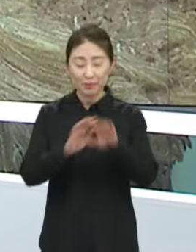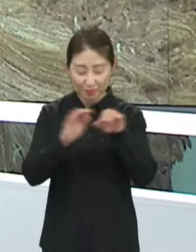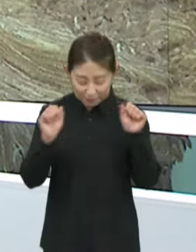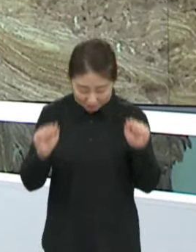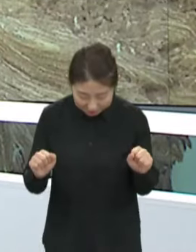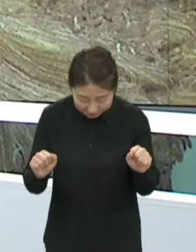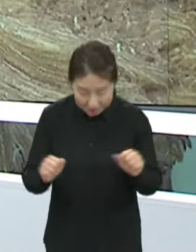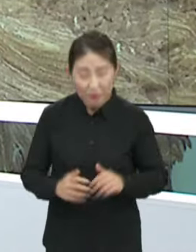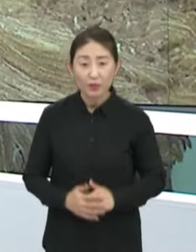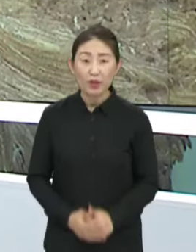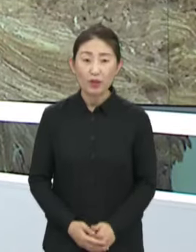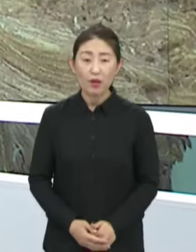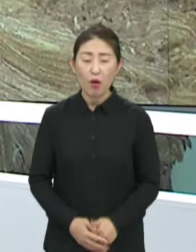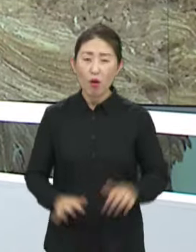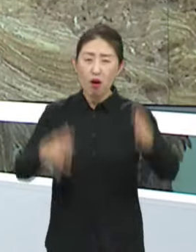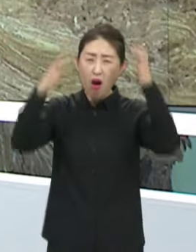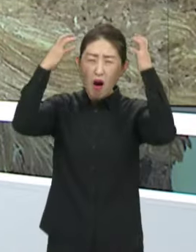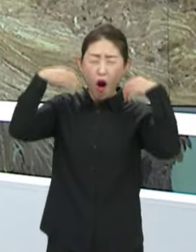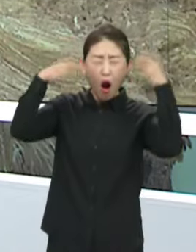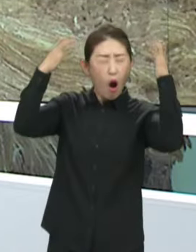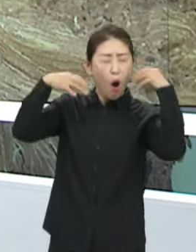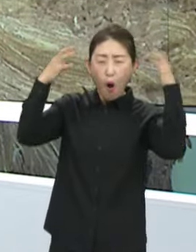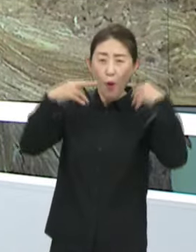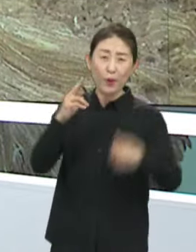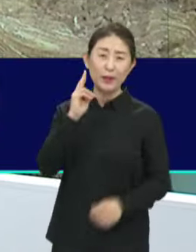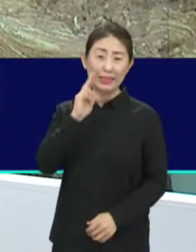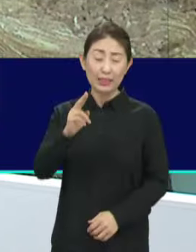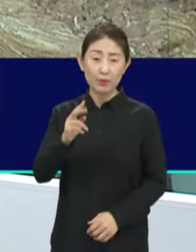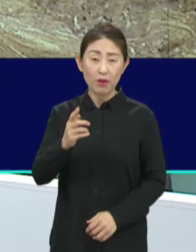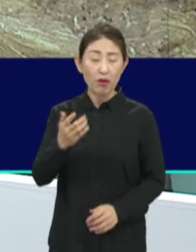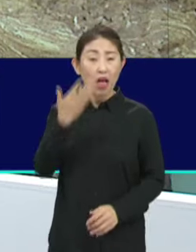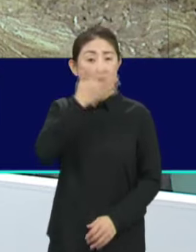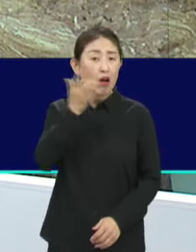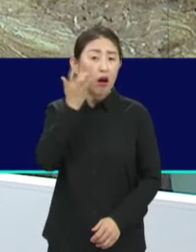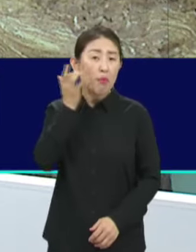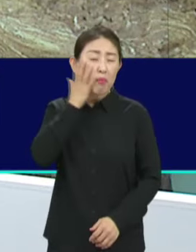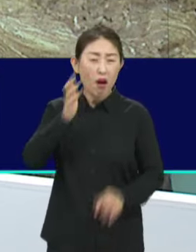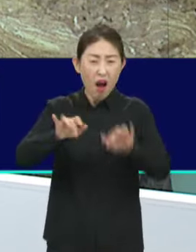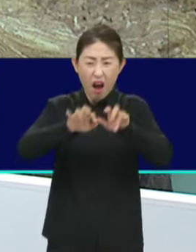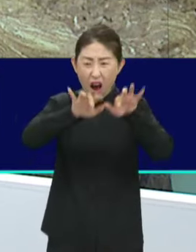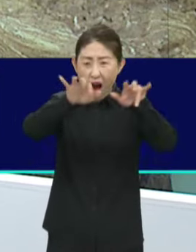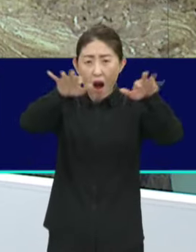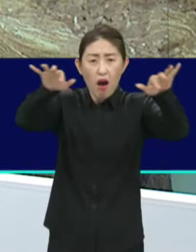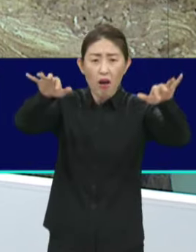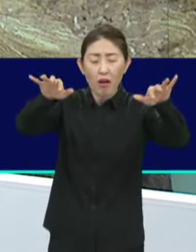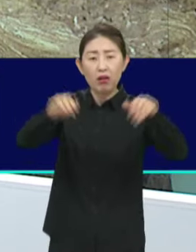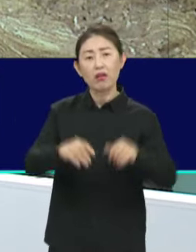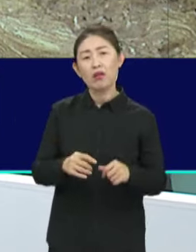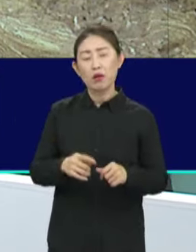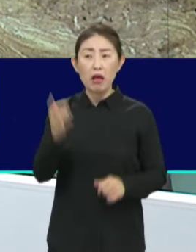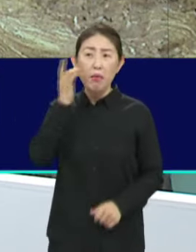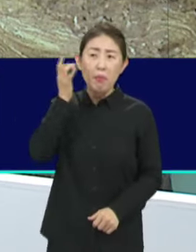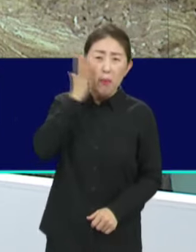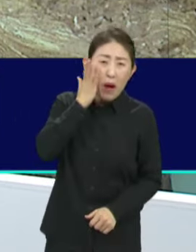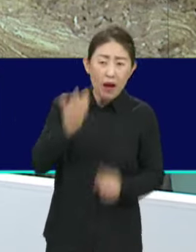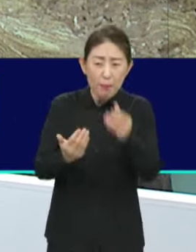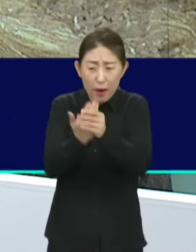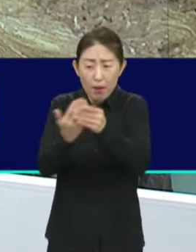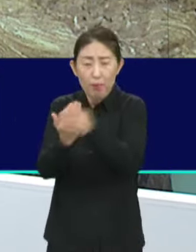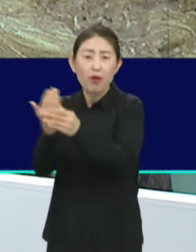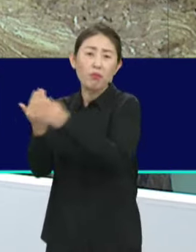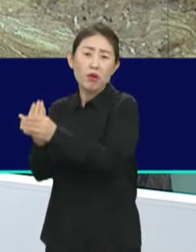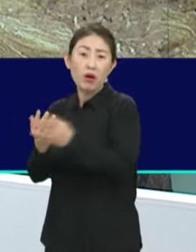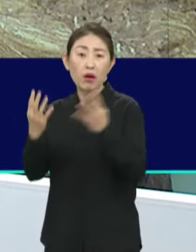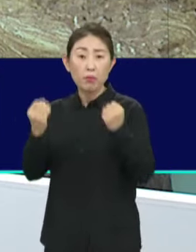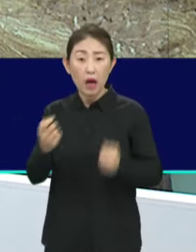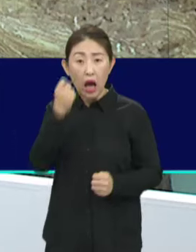여러분 안녕하십니까? 올여름 이례적인 폭염에 벌들의 활동이 왕성해지며 벌 관련 사고가 급증하고 있습니다. 한 달